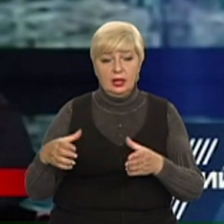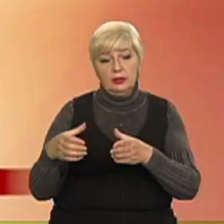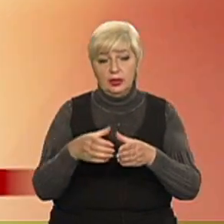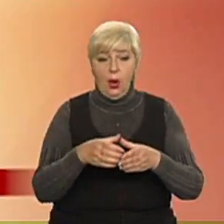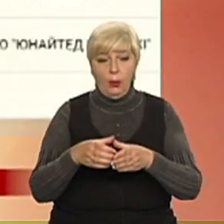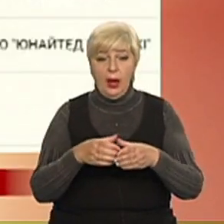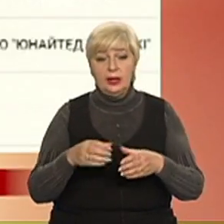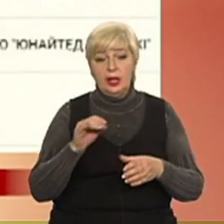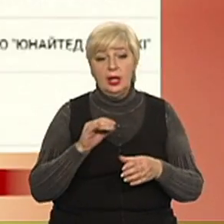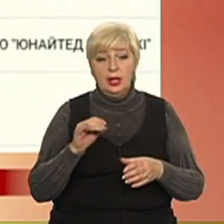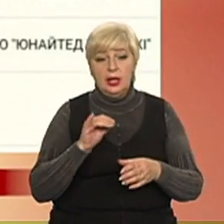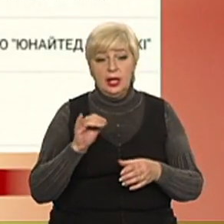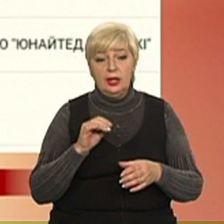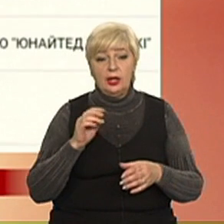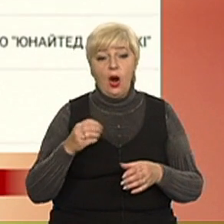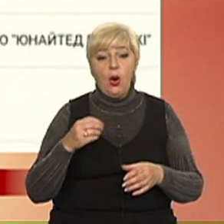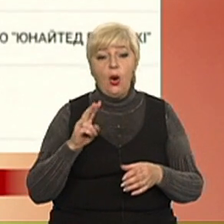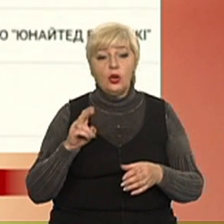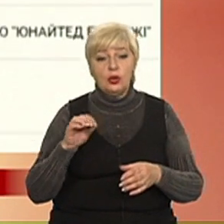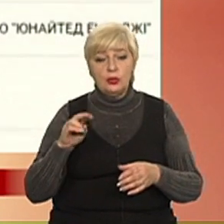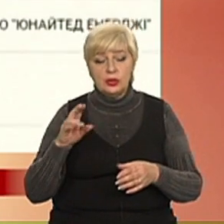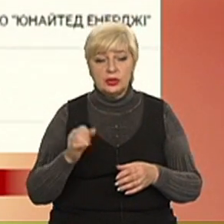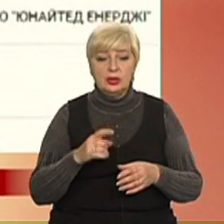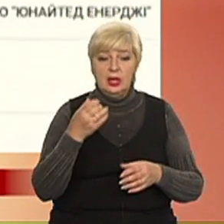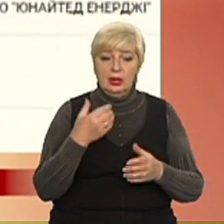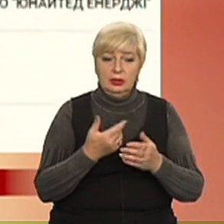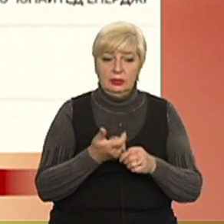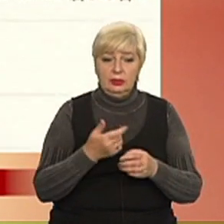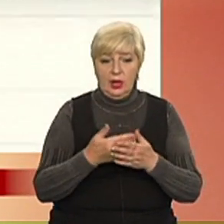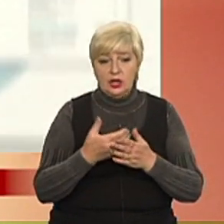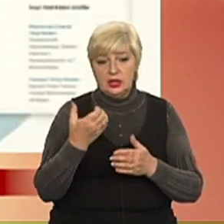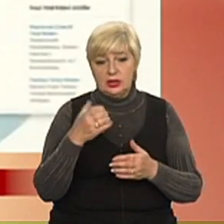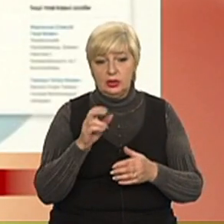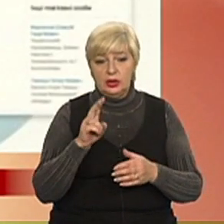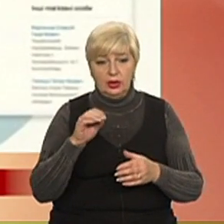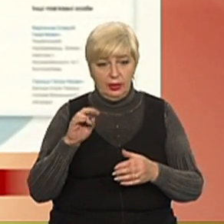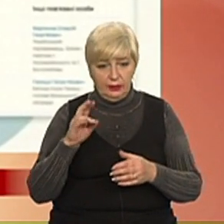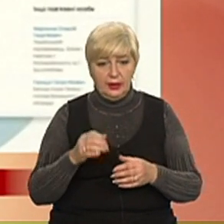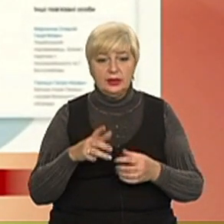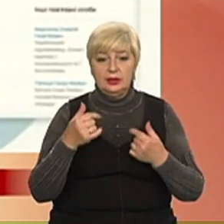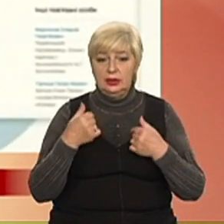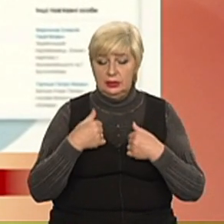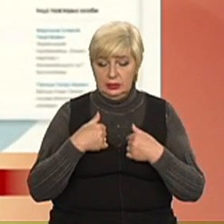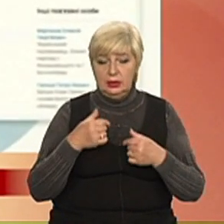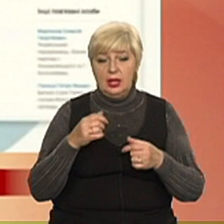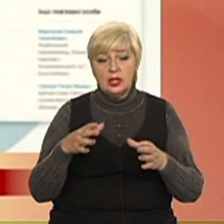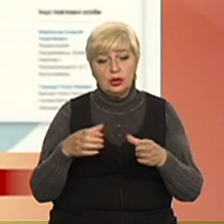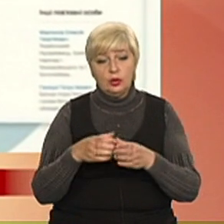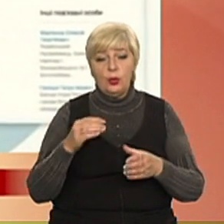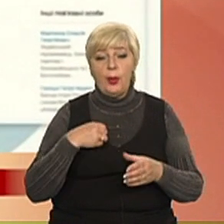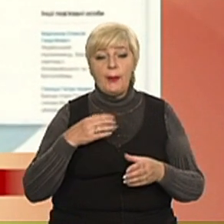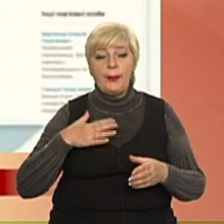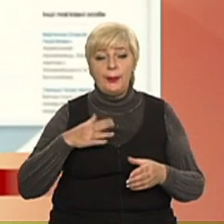Ігоря Коломойського. Перші 100 мегаватів за Поребрика купила компанія United Energy. Вона з групи «Приват»,